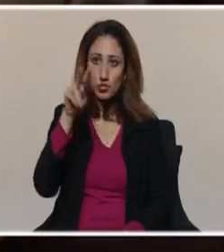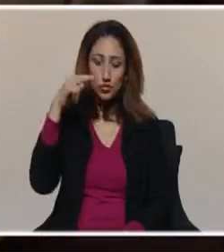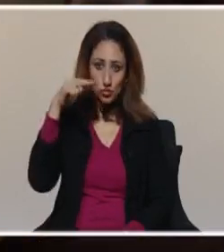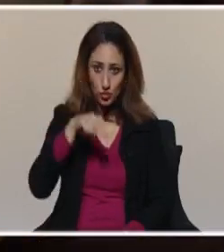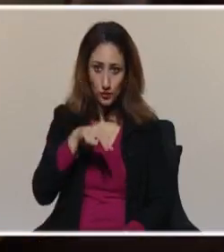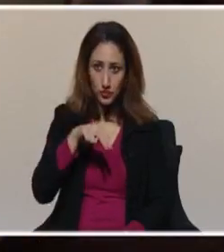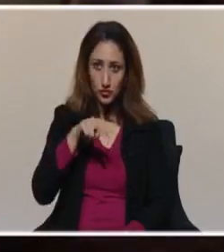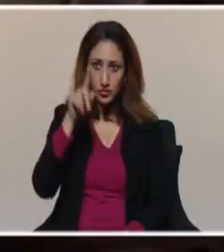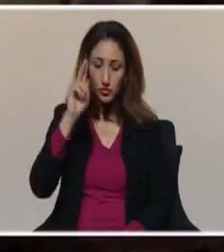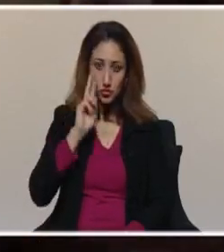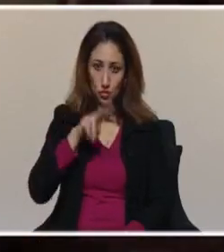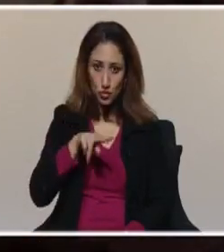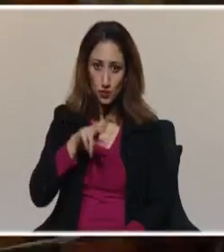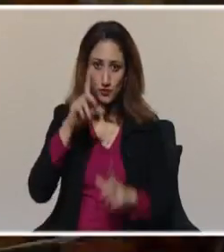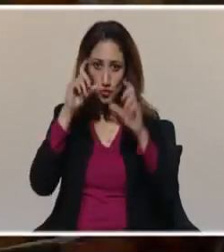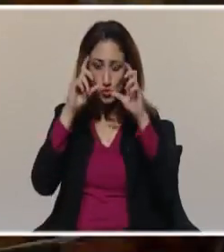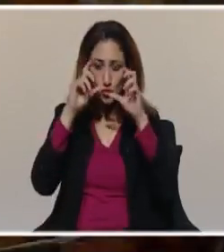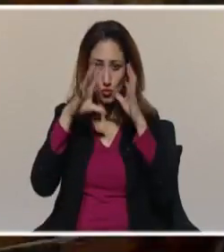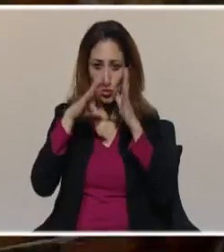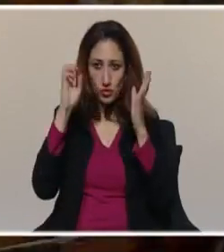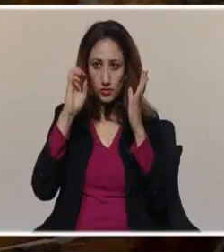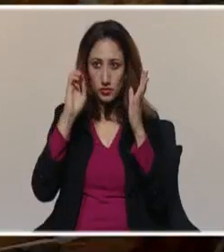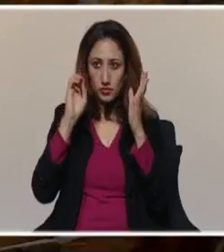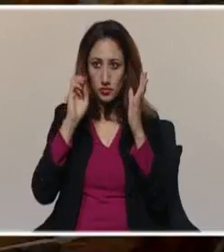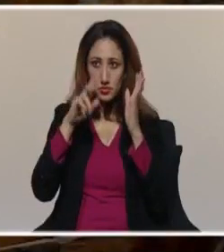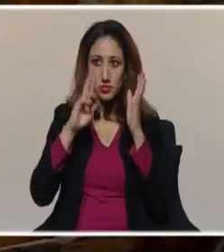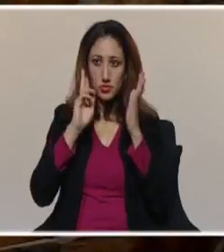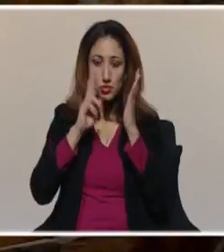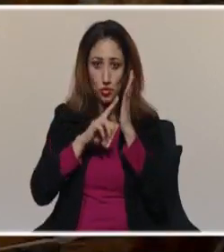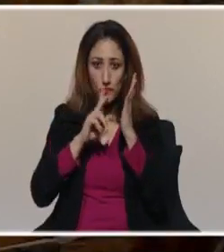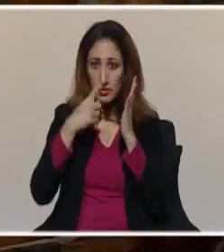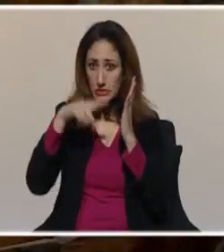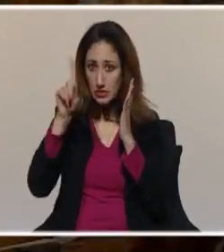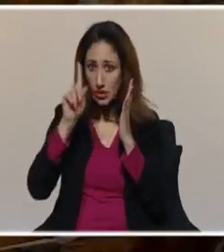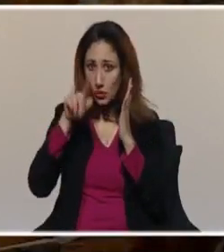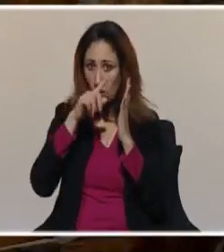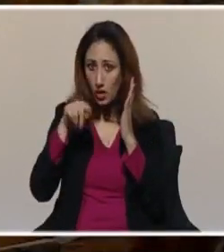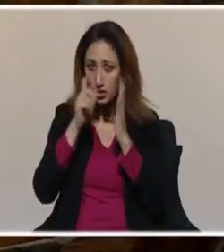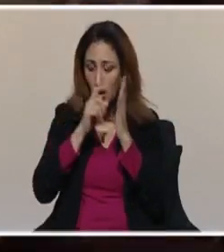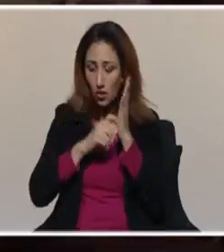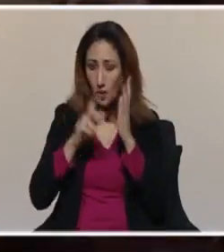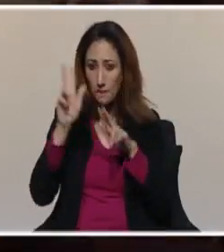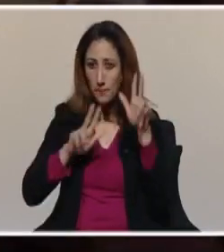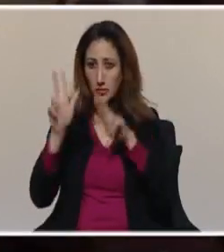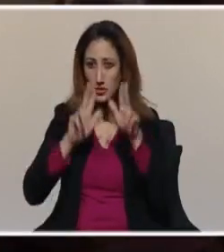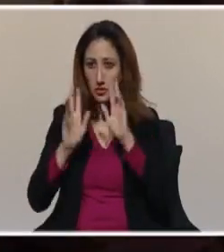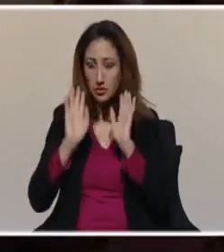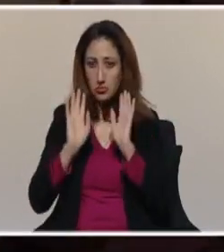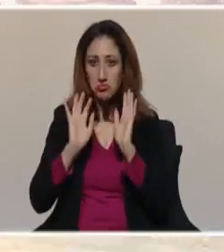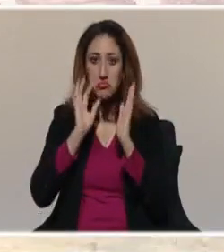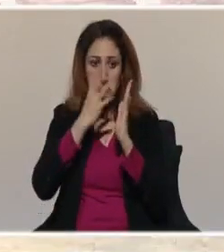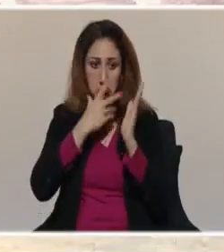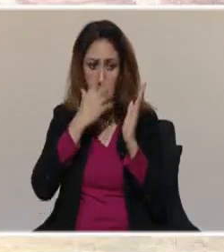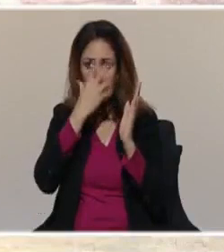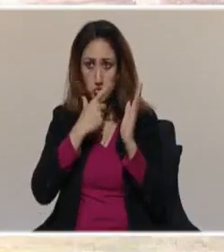شفتها على النت، شفتها صورة ضوئية. هل حضرتك شايف هذه القسيمة صحيحة وقانونية أم مزورة؟ زواج. شكلها قسيمة